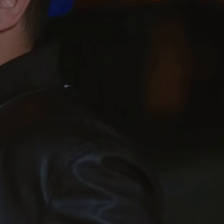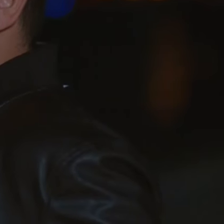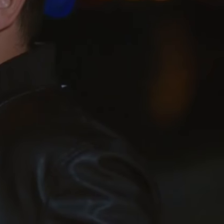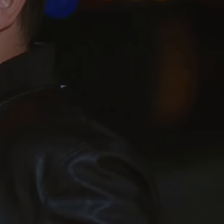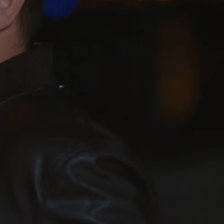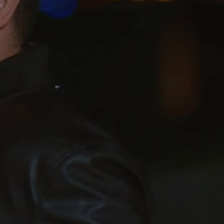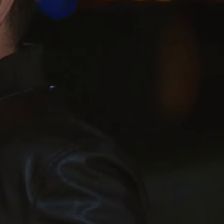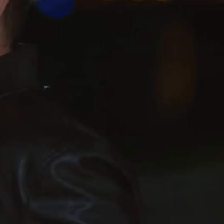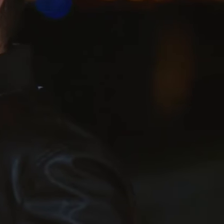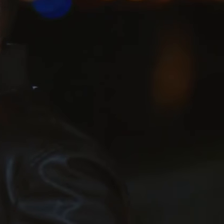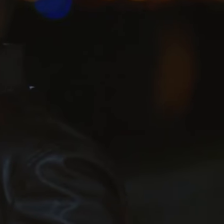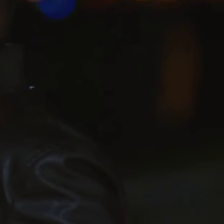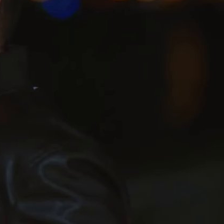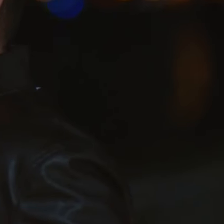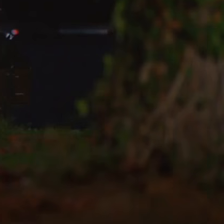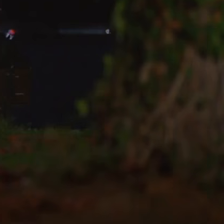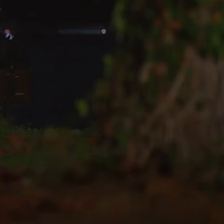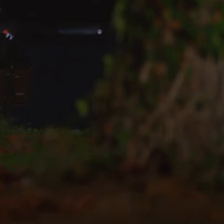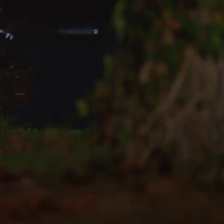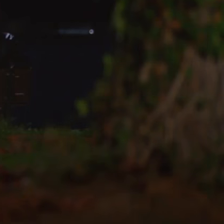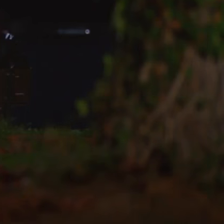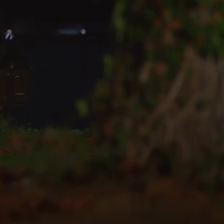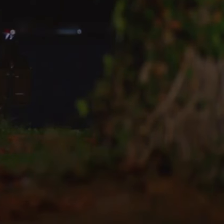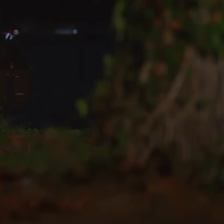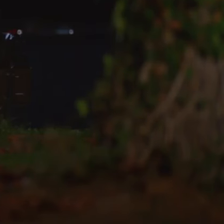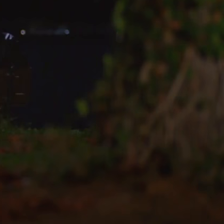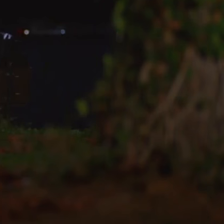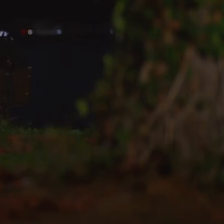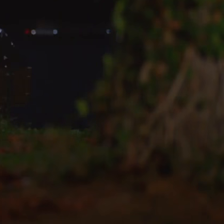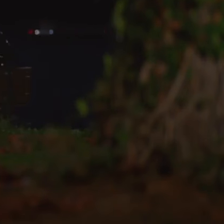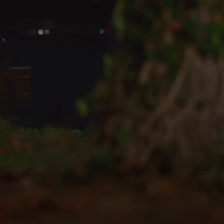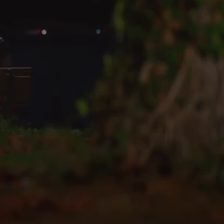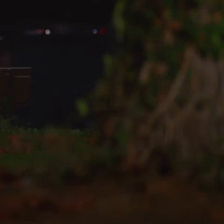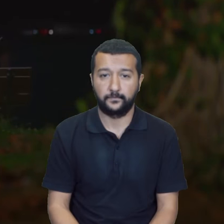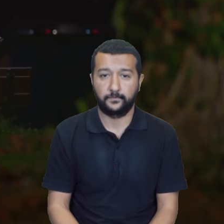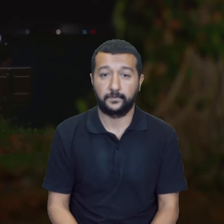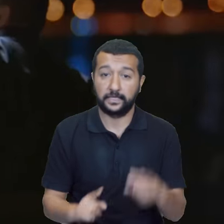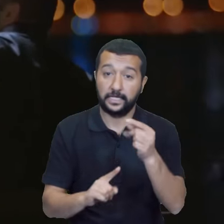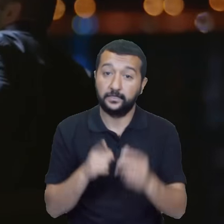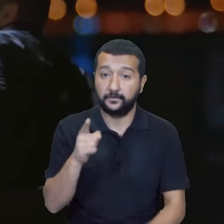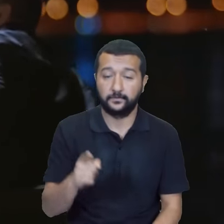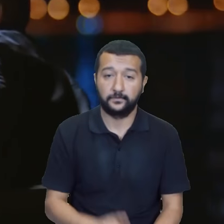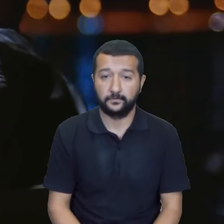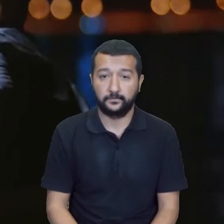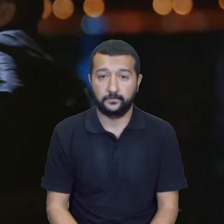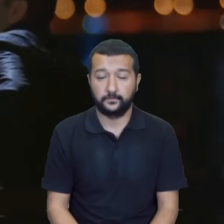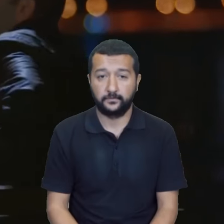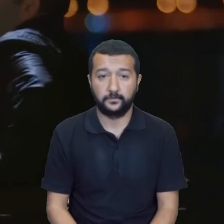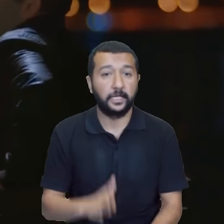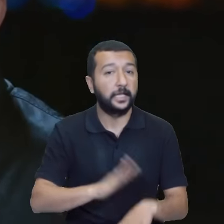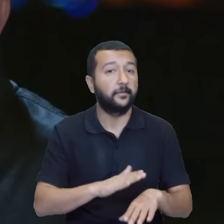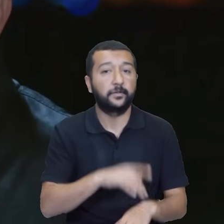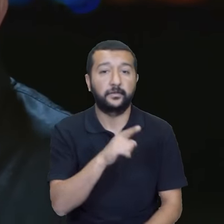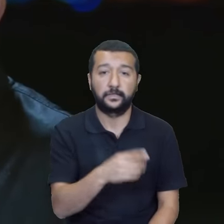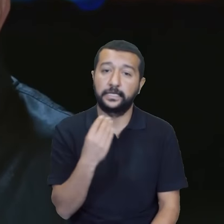İlyas deniz kenarında tek başına kederli düşüncelerde. Emel yanına geldi. İlyas. Ne